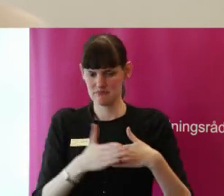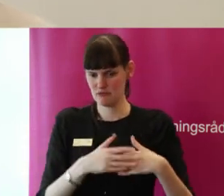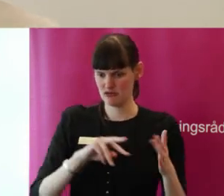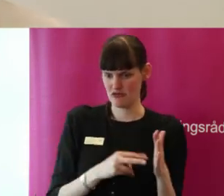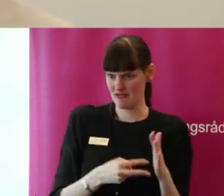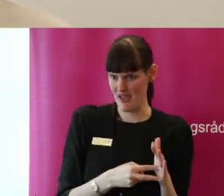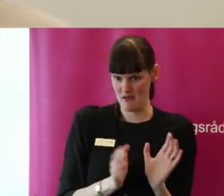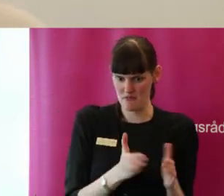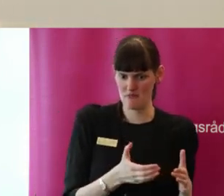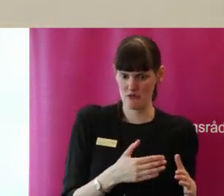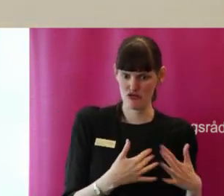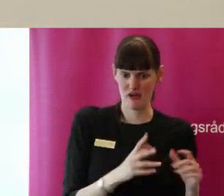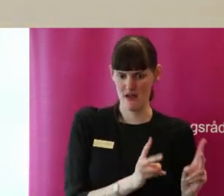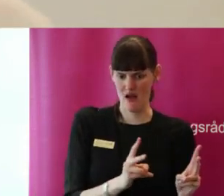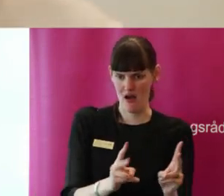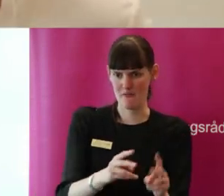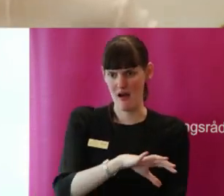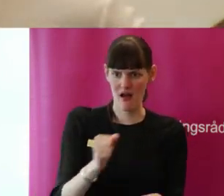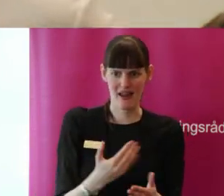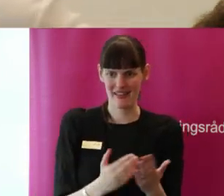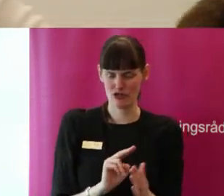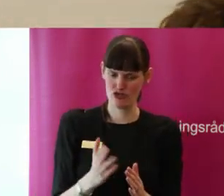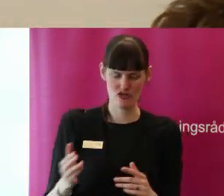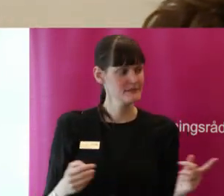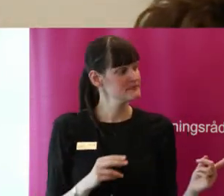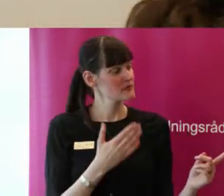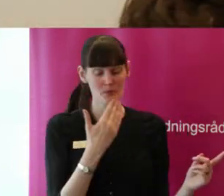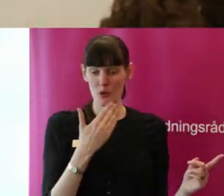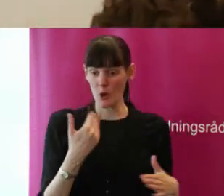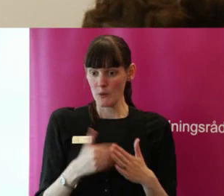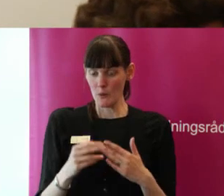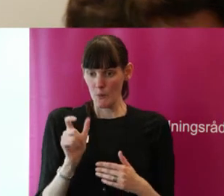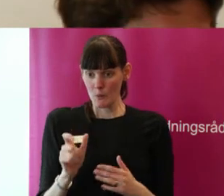nya kan starta. Det blev ett väldigt bra slutord, för nu är klockan